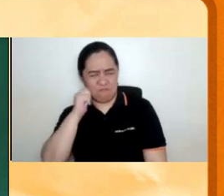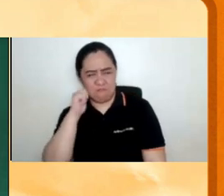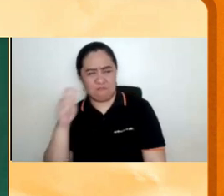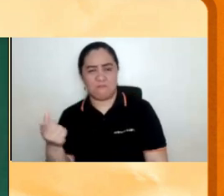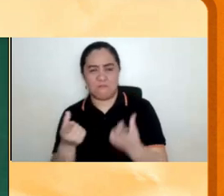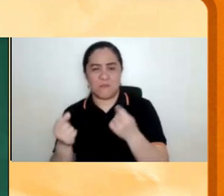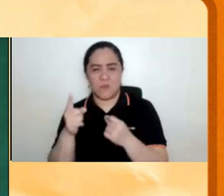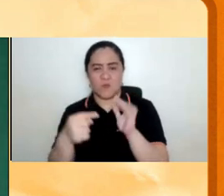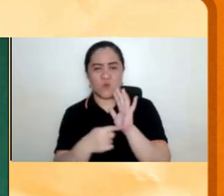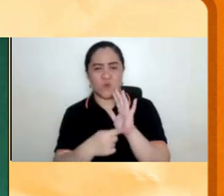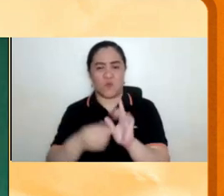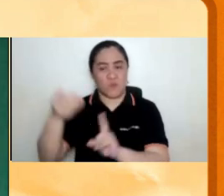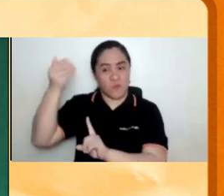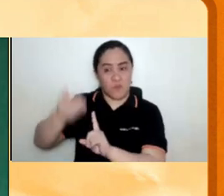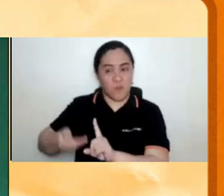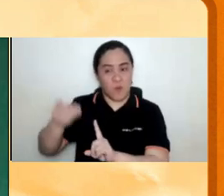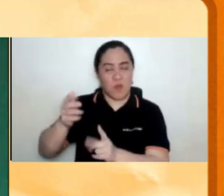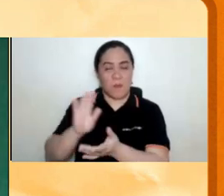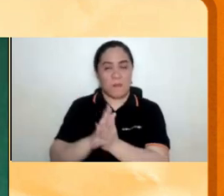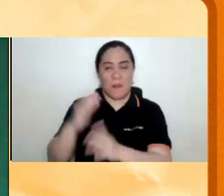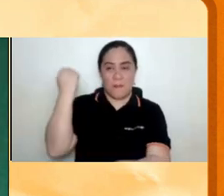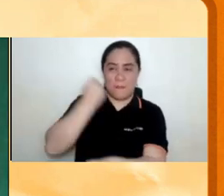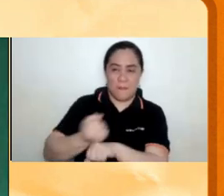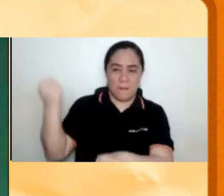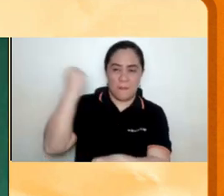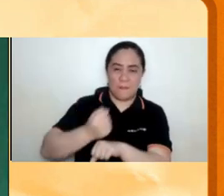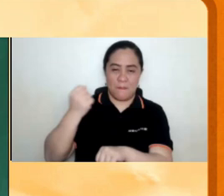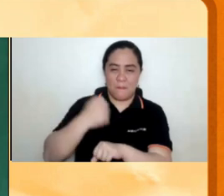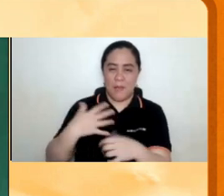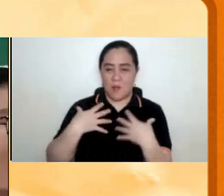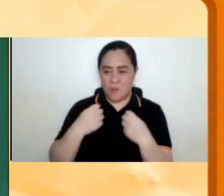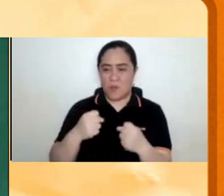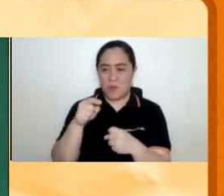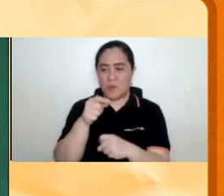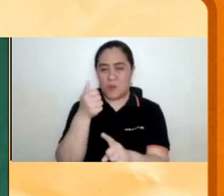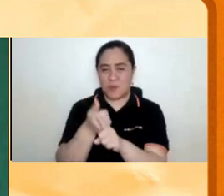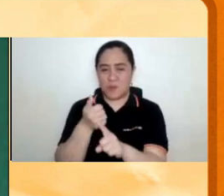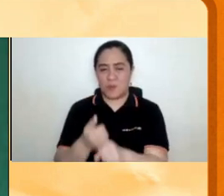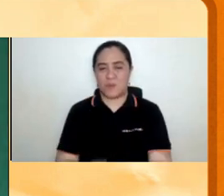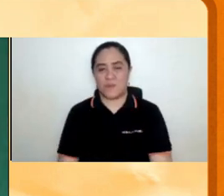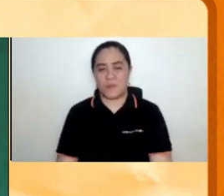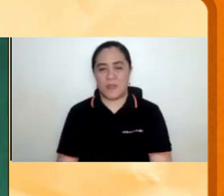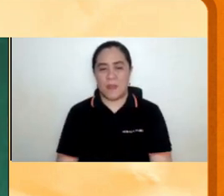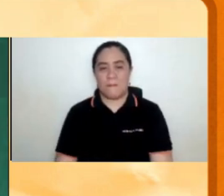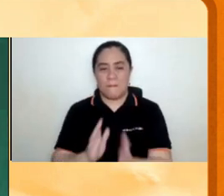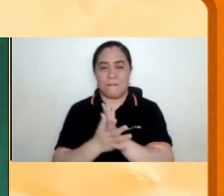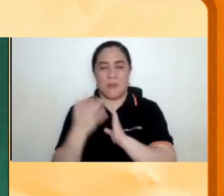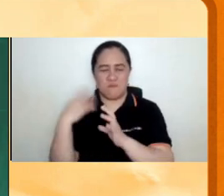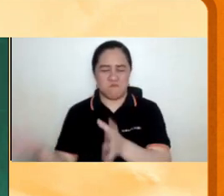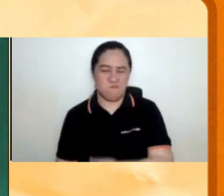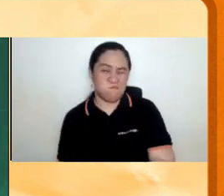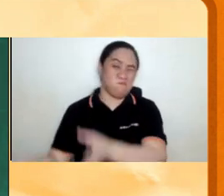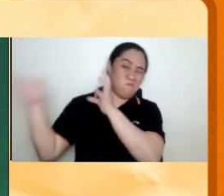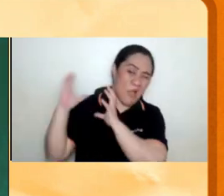nating sabihin na si Carlo ay isang matatag at matipunong individual. Kaya niya siguro kargahin ang 1 kilong sako